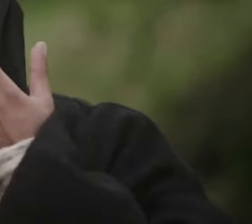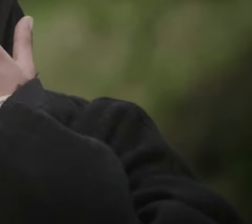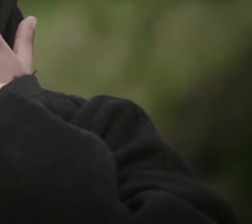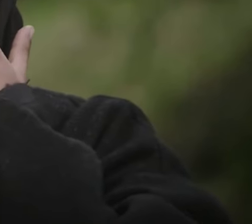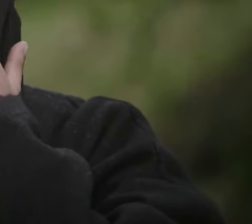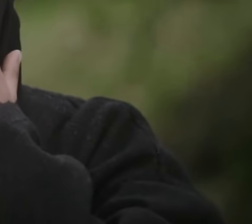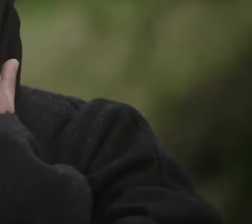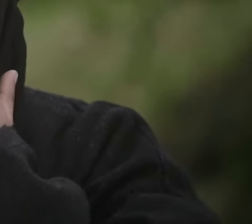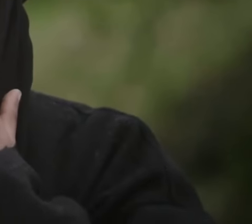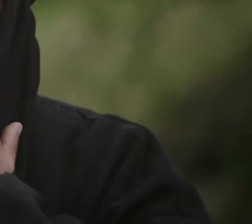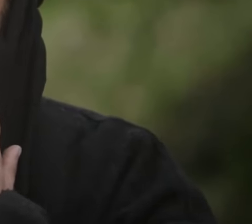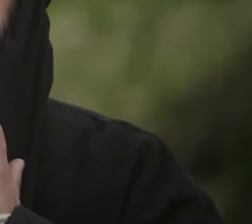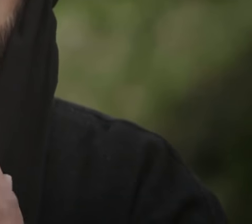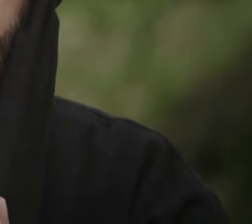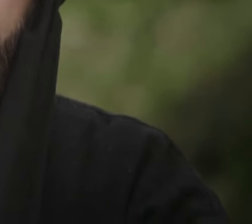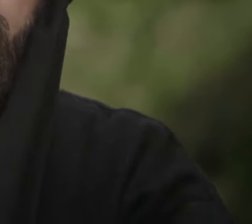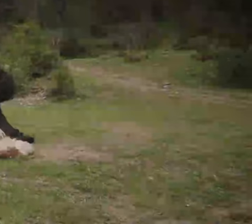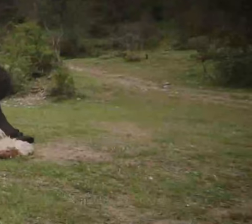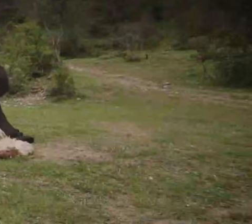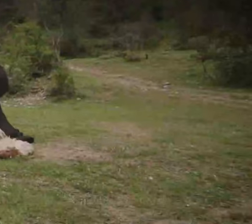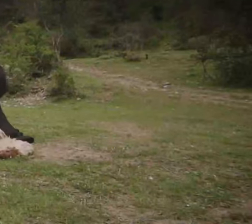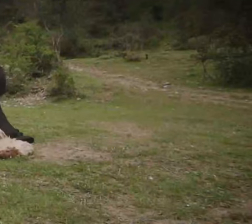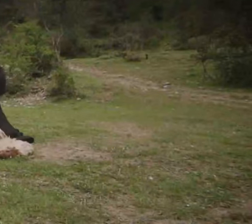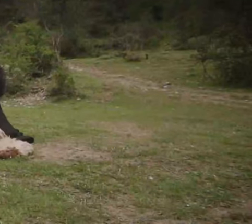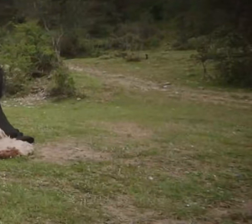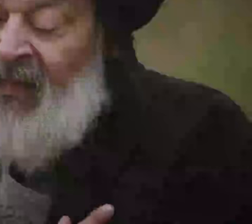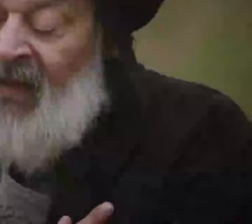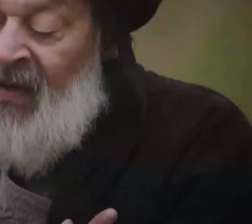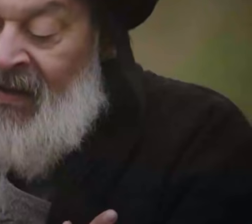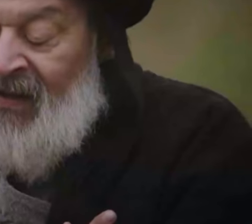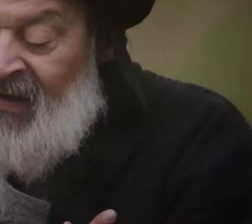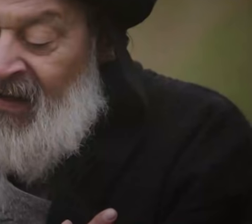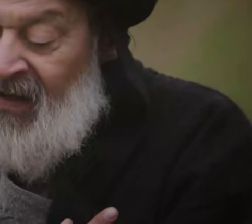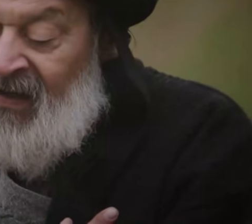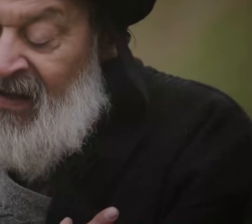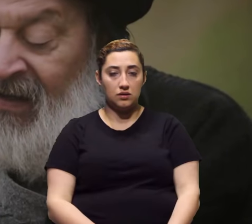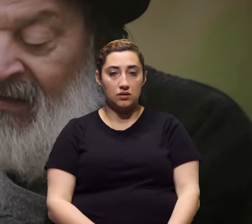Ellerini yüzlerine sürdüler. Kollarını göğüslerinde bağlayıp başlarına eğdiler.